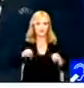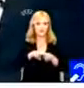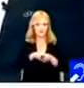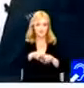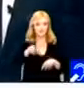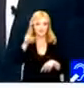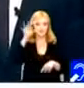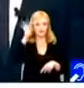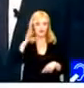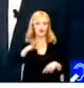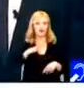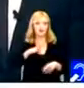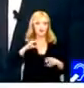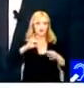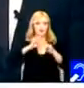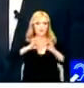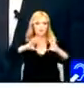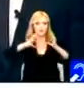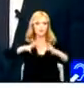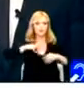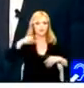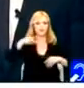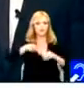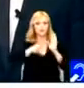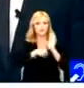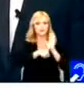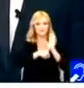Republica Federală a fost Campionatul Mondial din anul 2006.